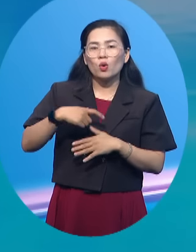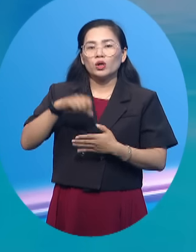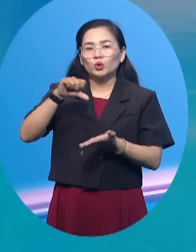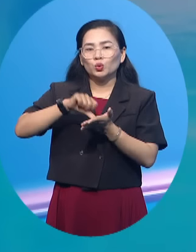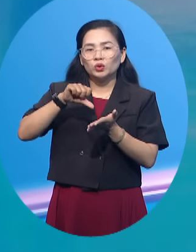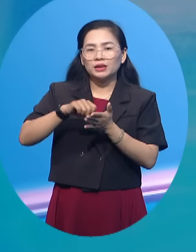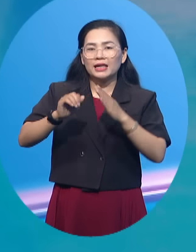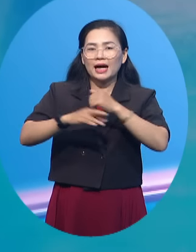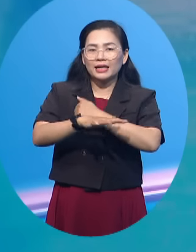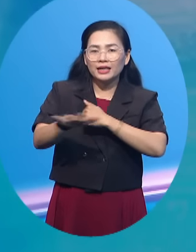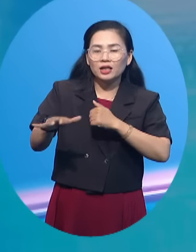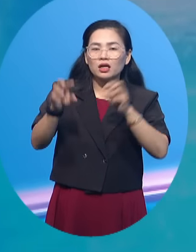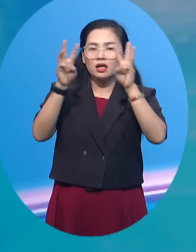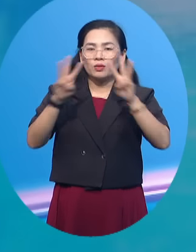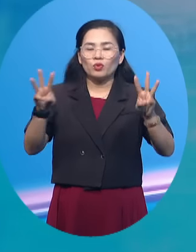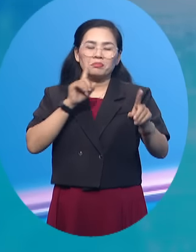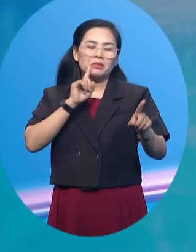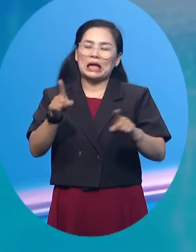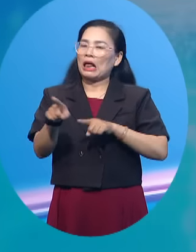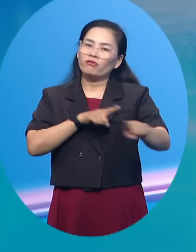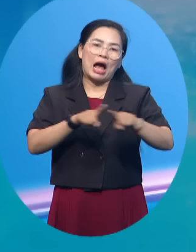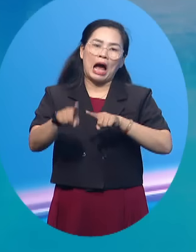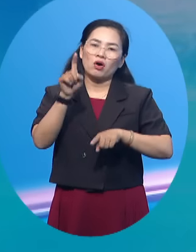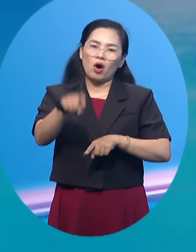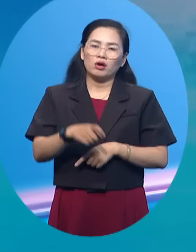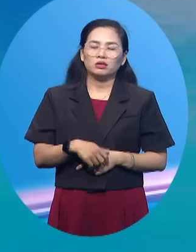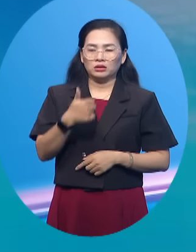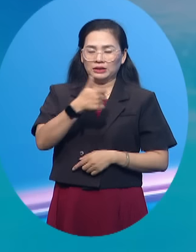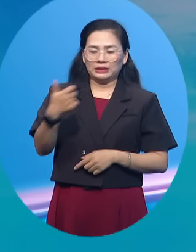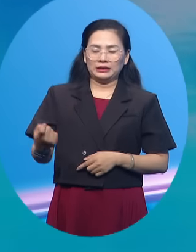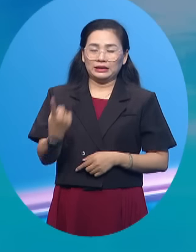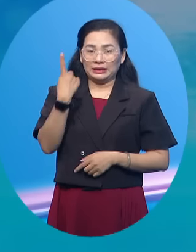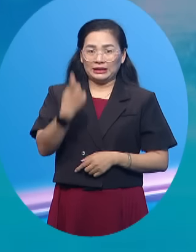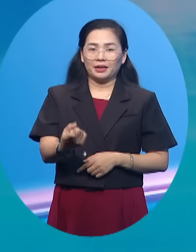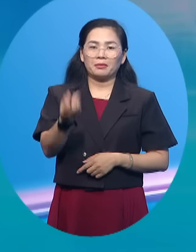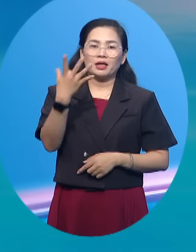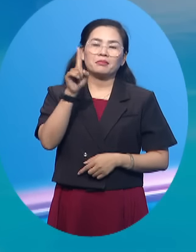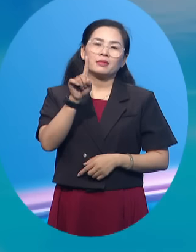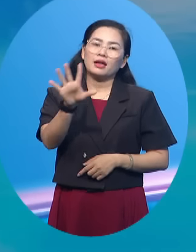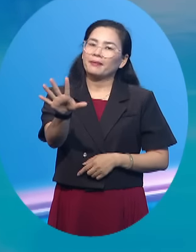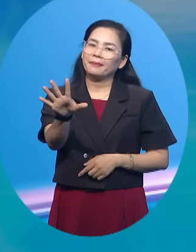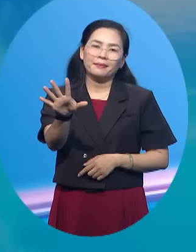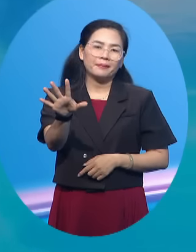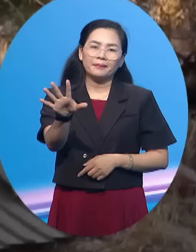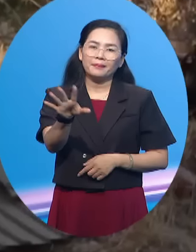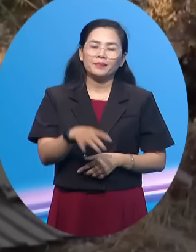phòng đại diện của Liên Hiệp Quốc đã bị tấn công. Có ít nhất 15 người thiệt mạng trong cuộc tấn công này.